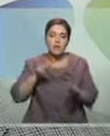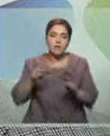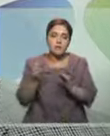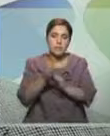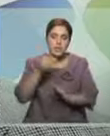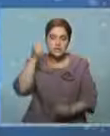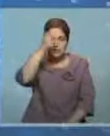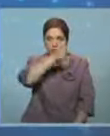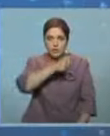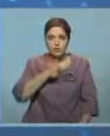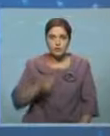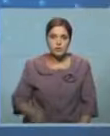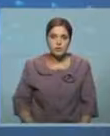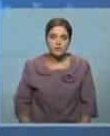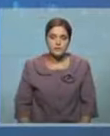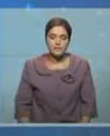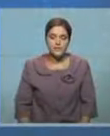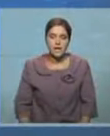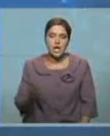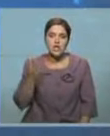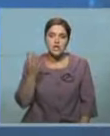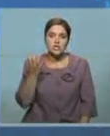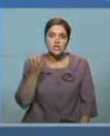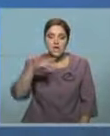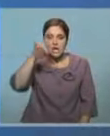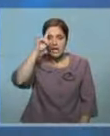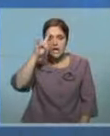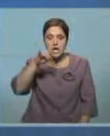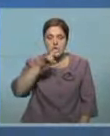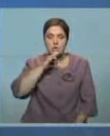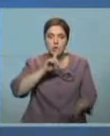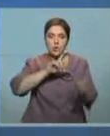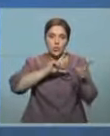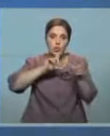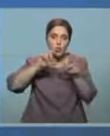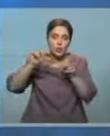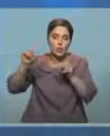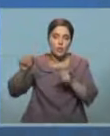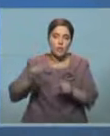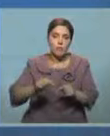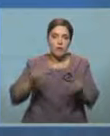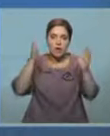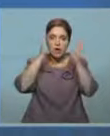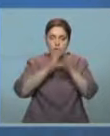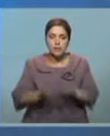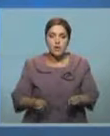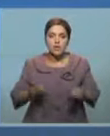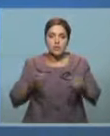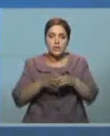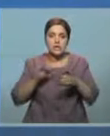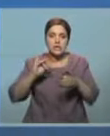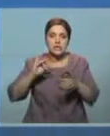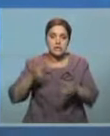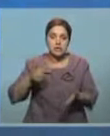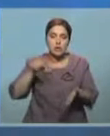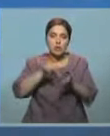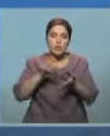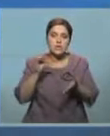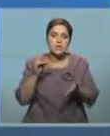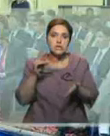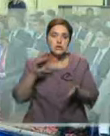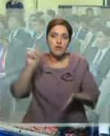года. 400 казахстанцев отправились в подконтрольные группировки ИГЭ, сирийско-иракскую зону для участия в военных действиях.